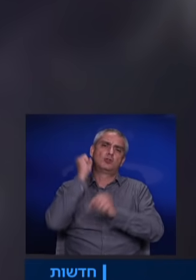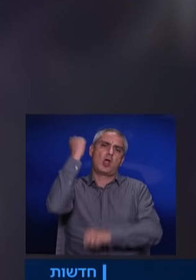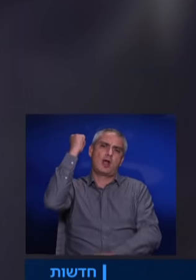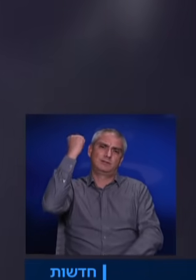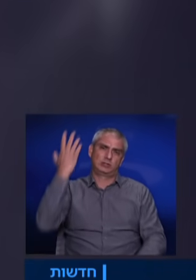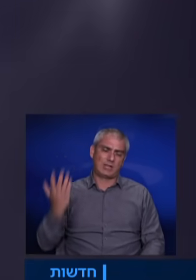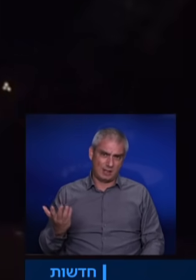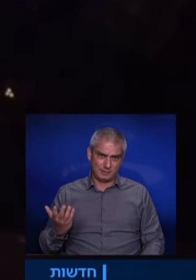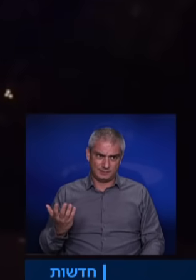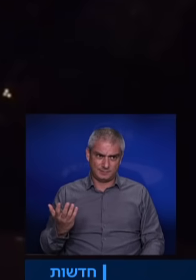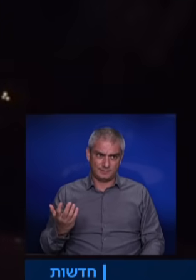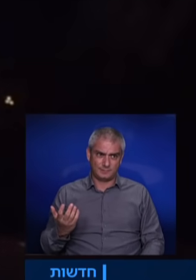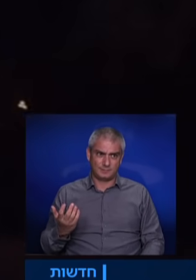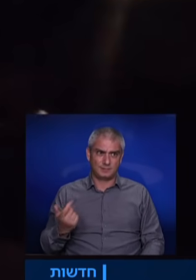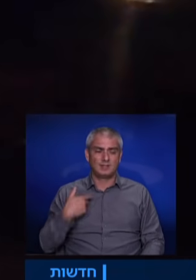עובדת סוציאלית.